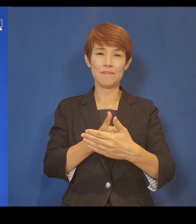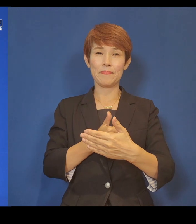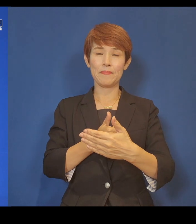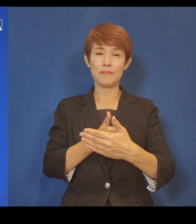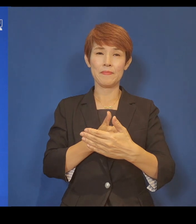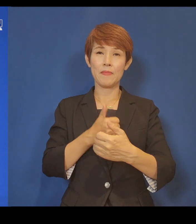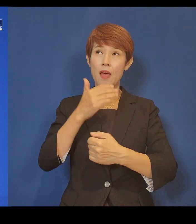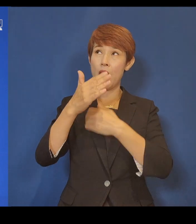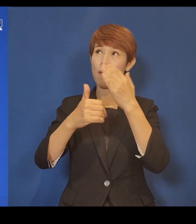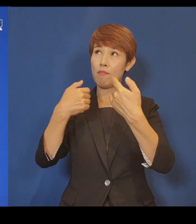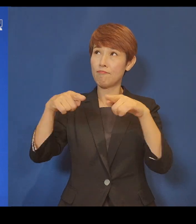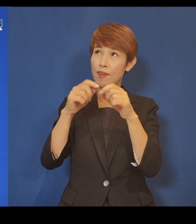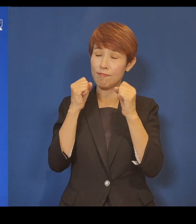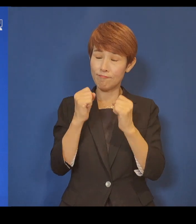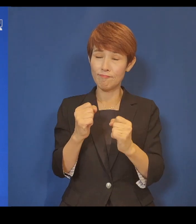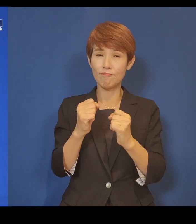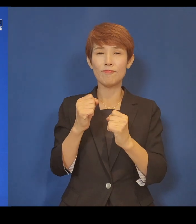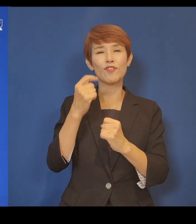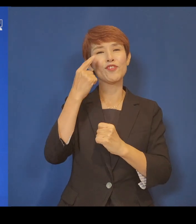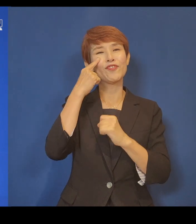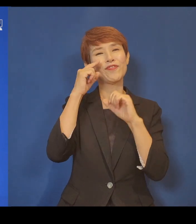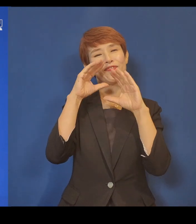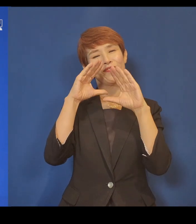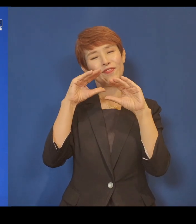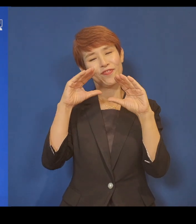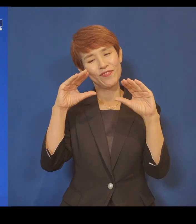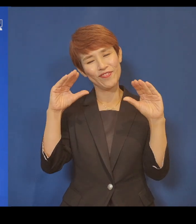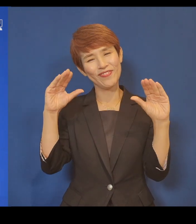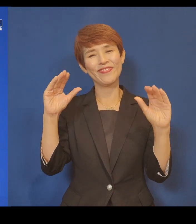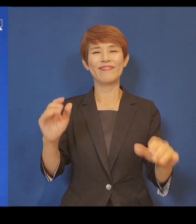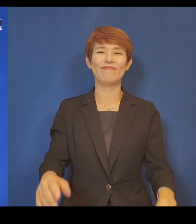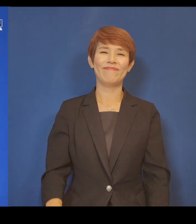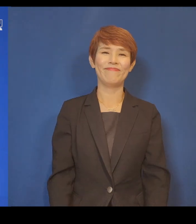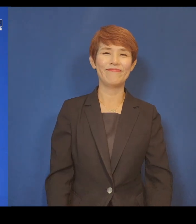하나님이 마음에 계시니까 눈이 얼마나 부드러워지는지,